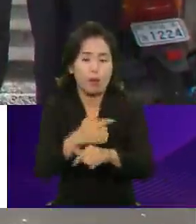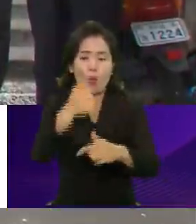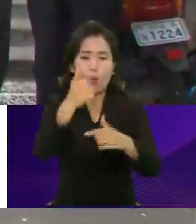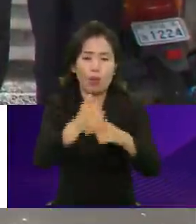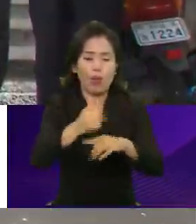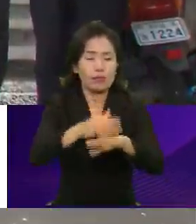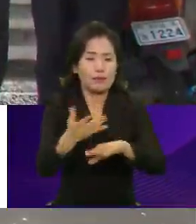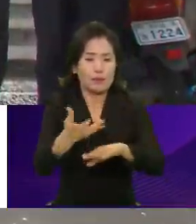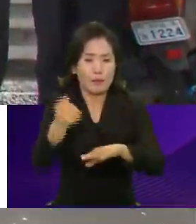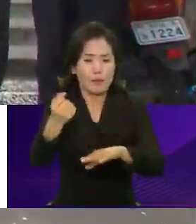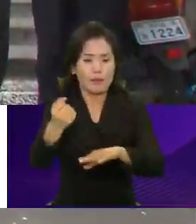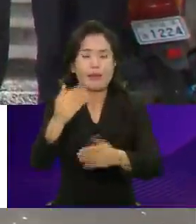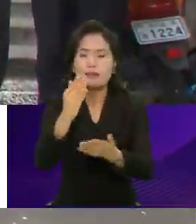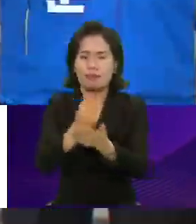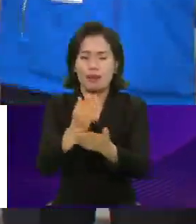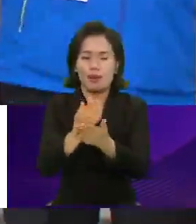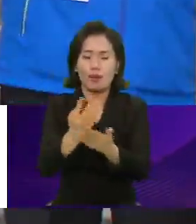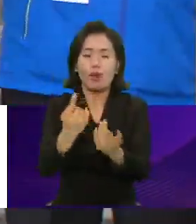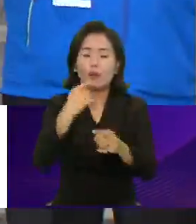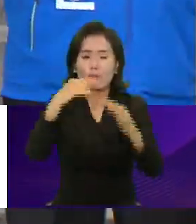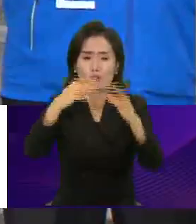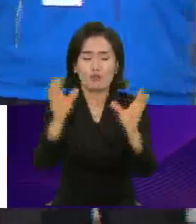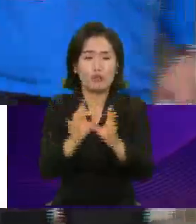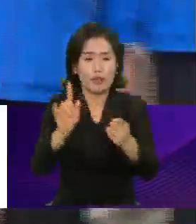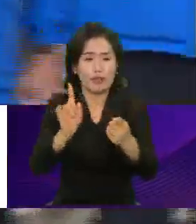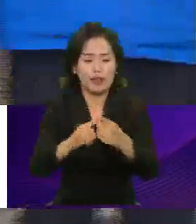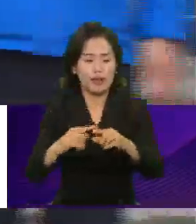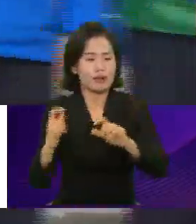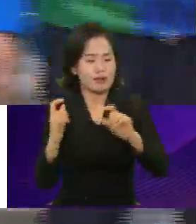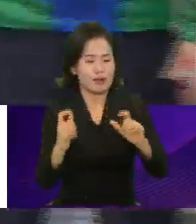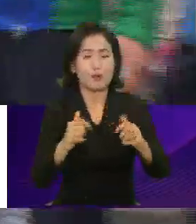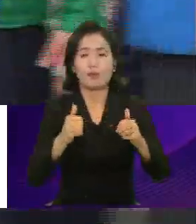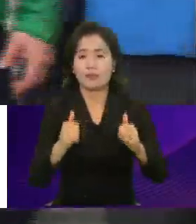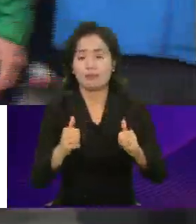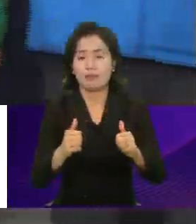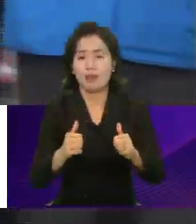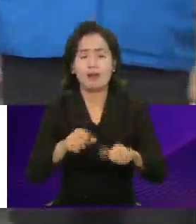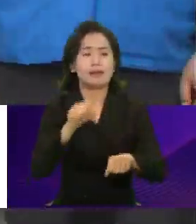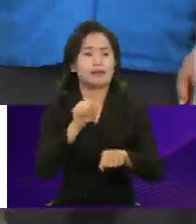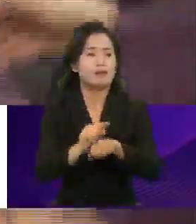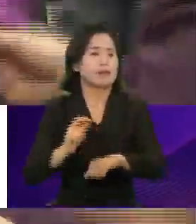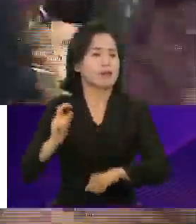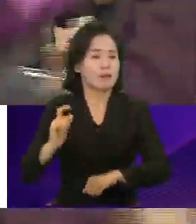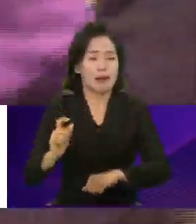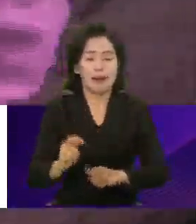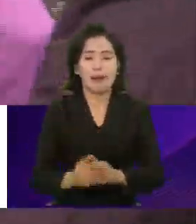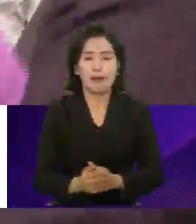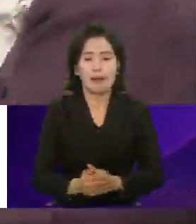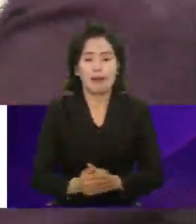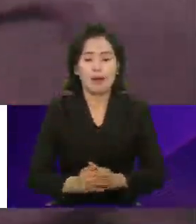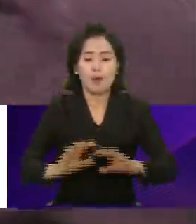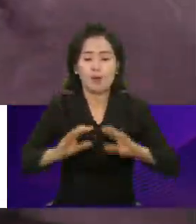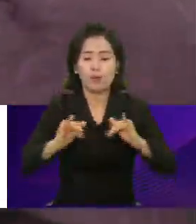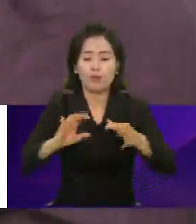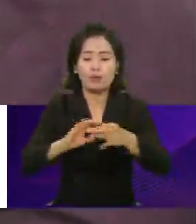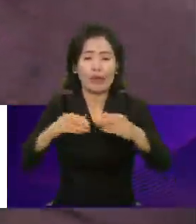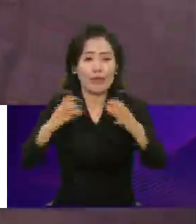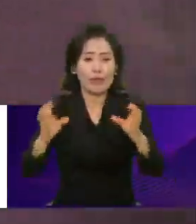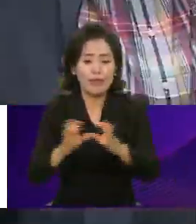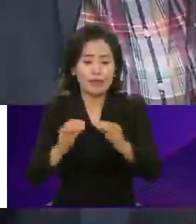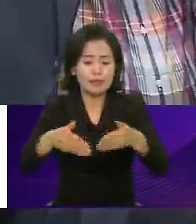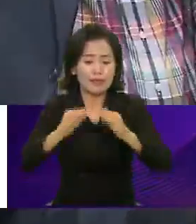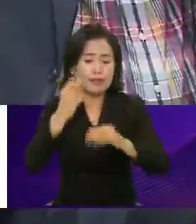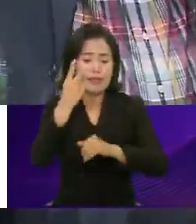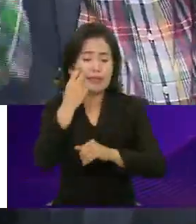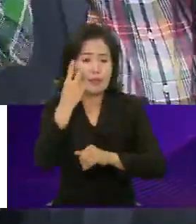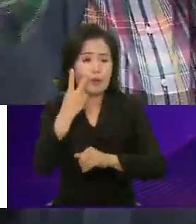호남 기득권에 안주하는 더불어민주당에 대한 경고와 심판의 성격이 강했습니다. 국민의당은 창당 2개월